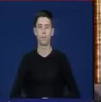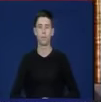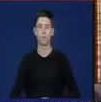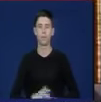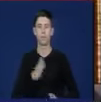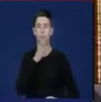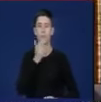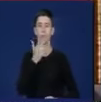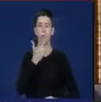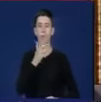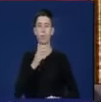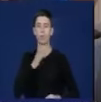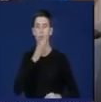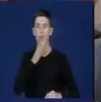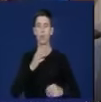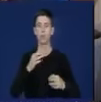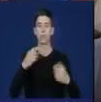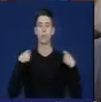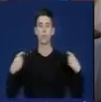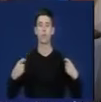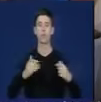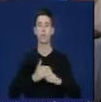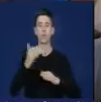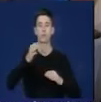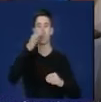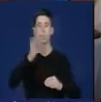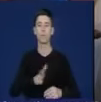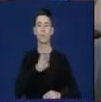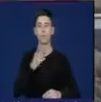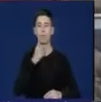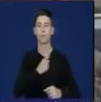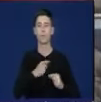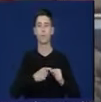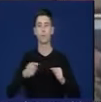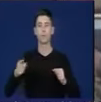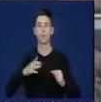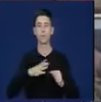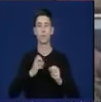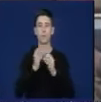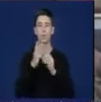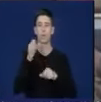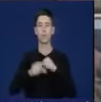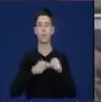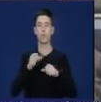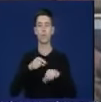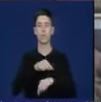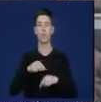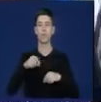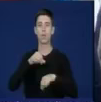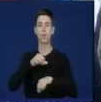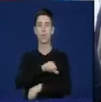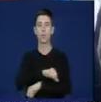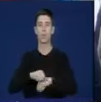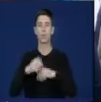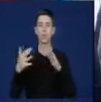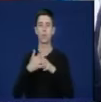35 yaşında ən uca zirvəyə yüksələn Mayor Samit İmanov xüsusi təyinatlı qüvvələrdə xidmətə başlayan gündən düz 12 ildir ki, erməni işğalçılarına